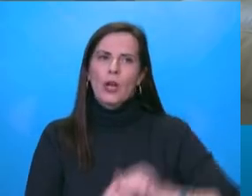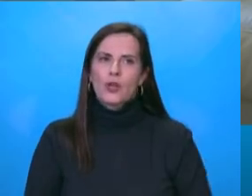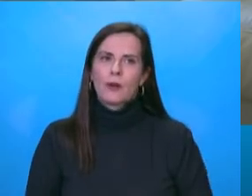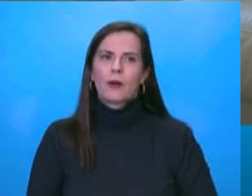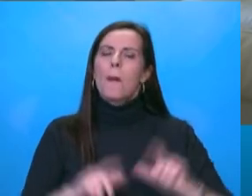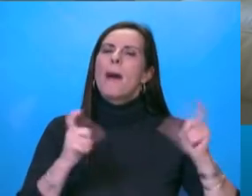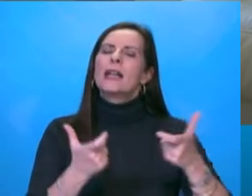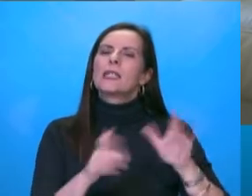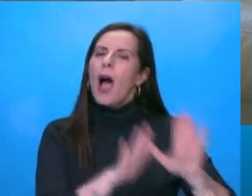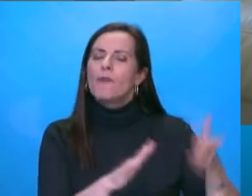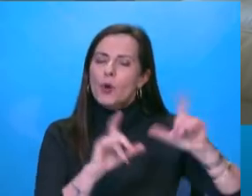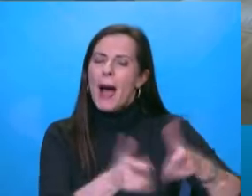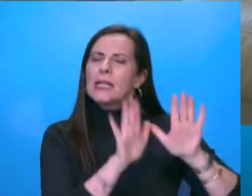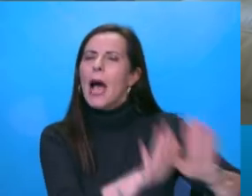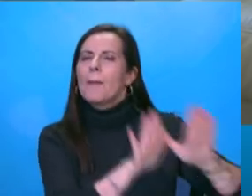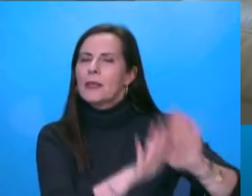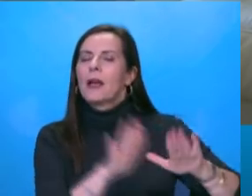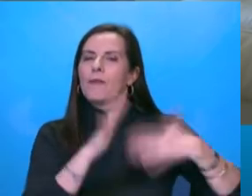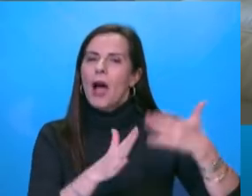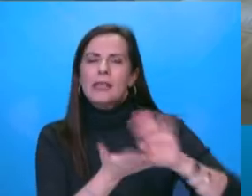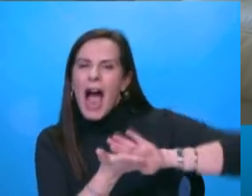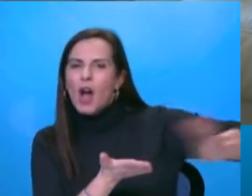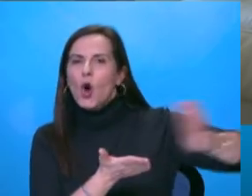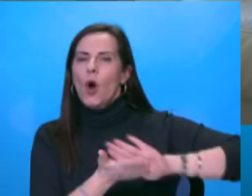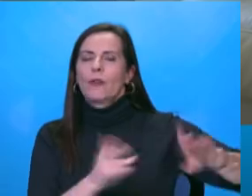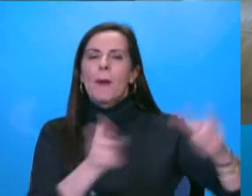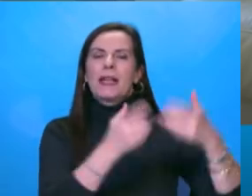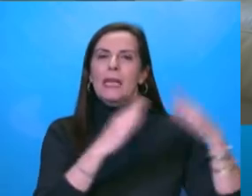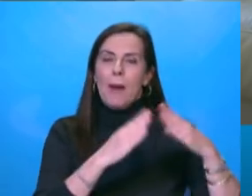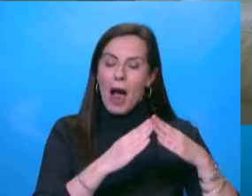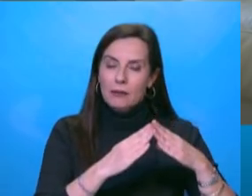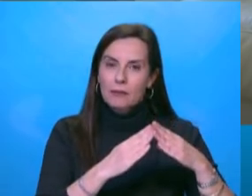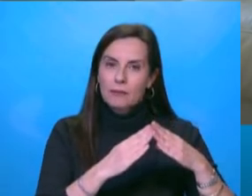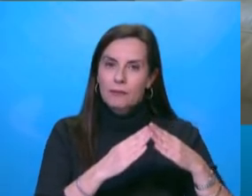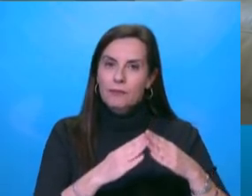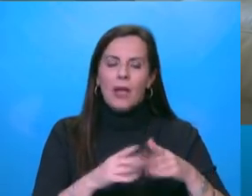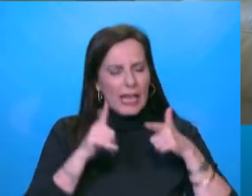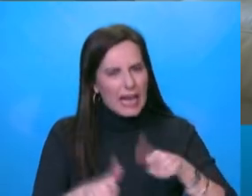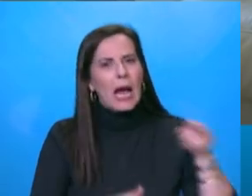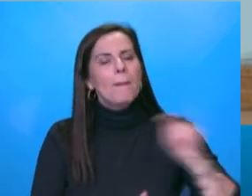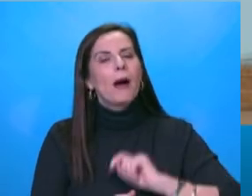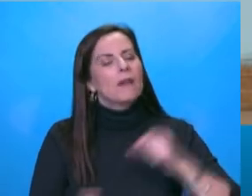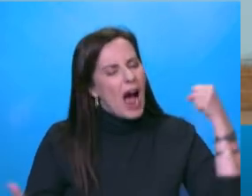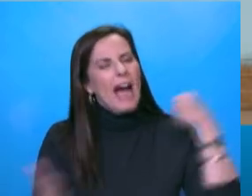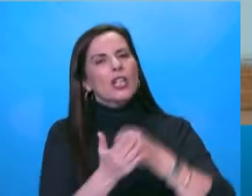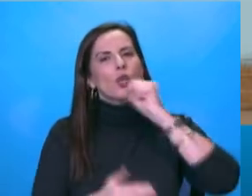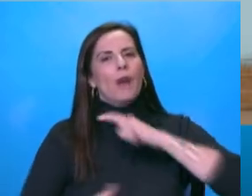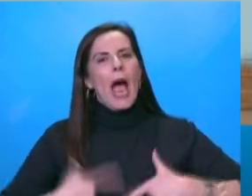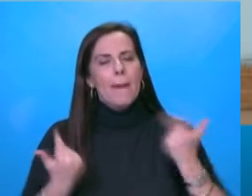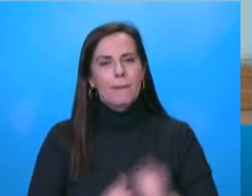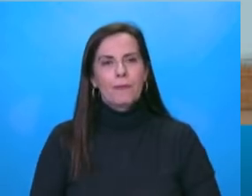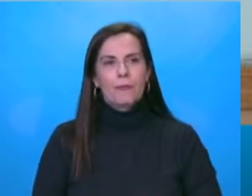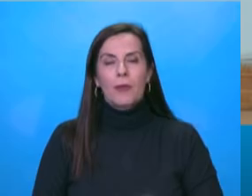מנהלי ועוד מעצר מנהלי, ואחרי זה הרחקות ומעצרי בית, נלחם בך עד סוף החיים. מאותו